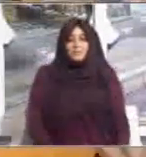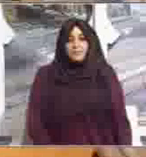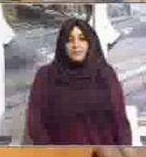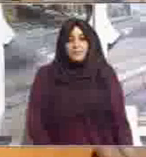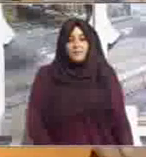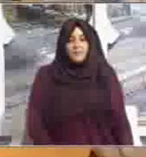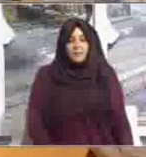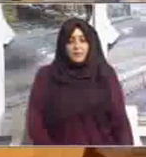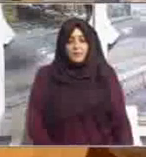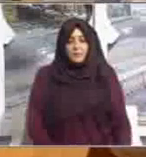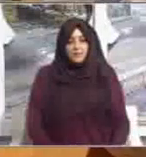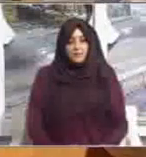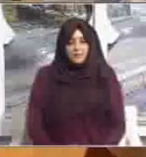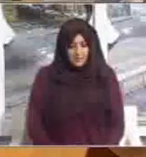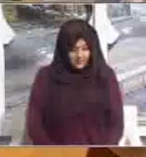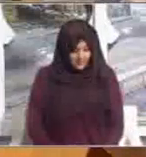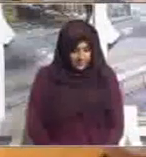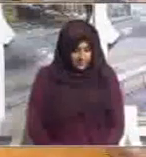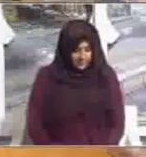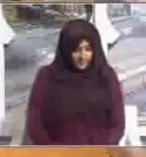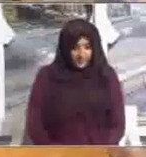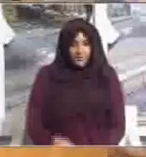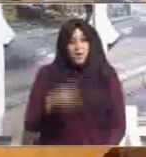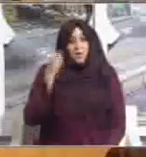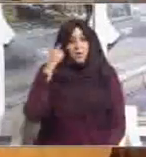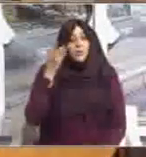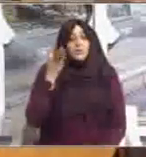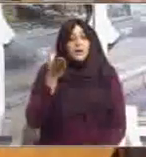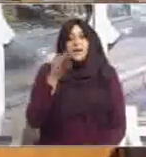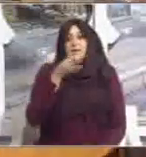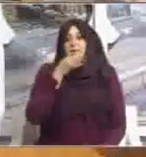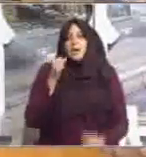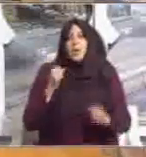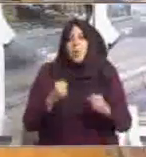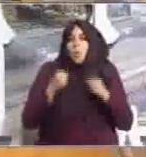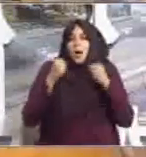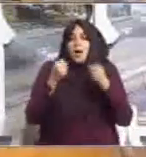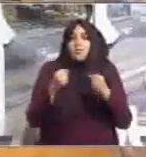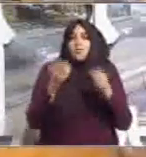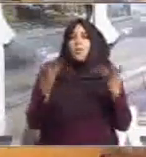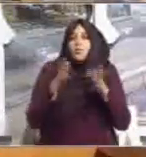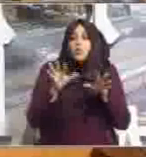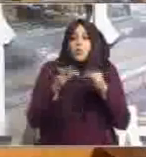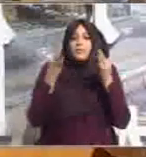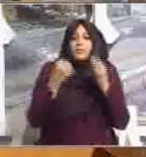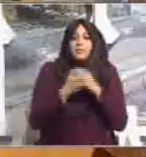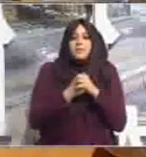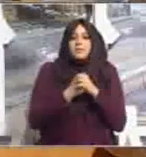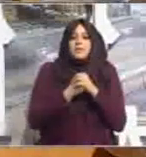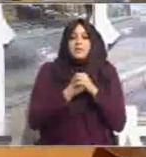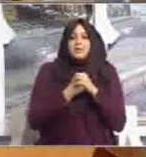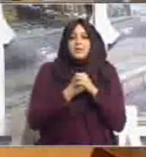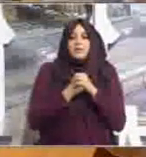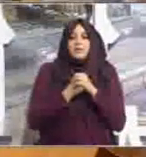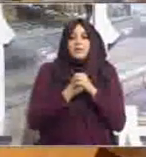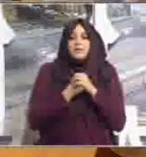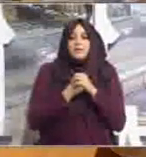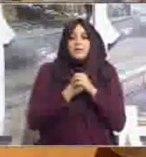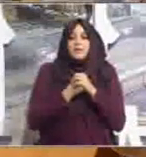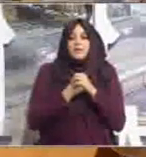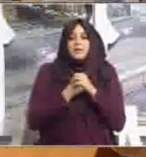هارون، توجد هذا القوة، هذا الشجاعة وين توجدها؟ أيوه. توجدها عند في